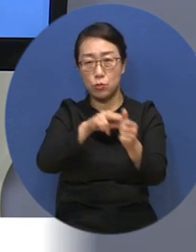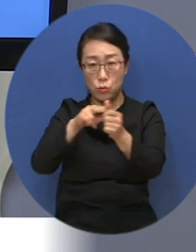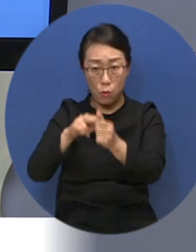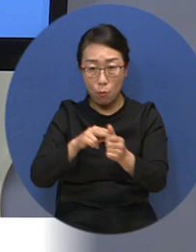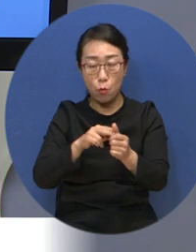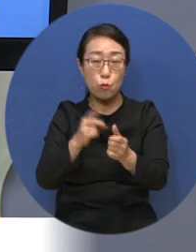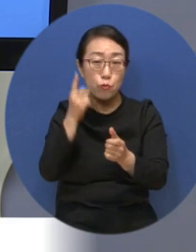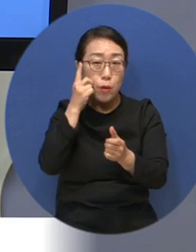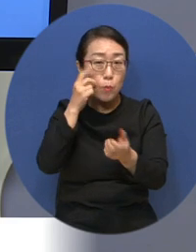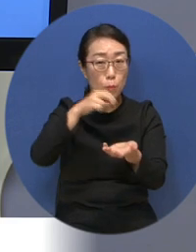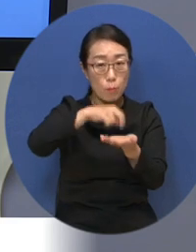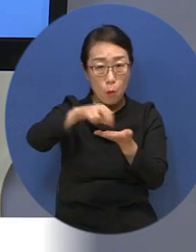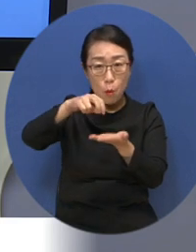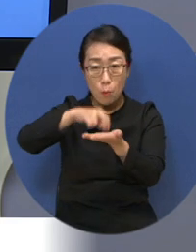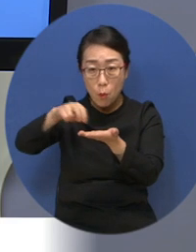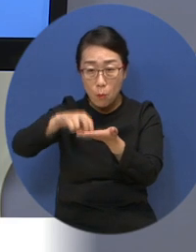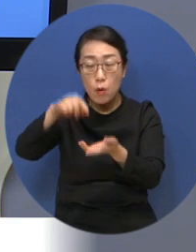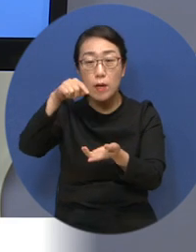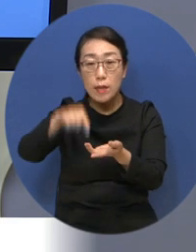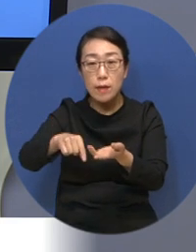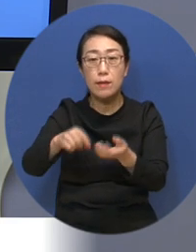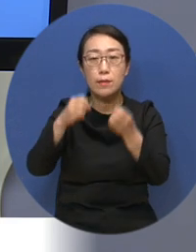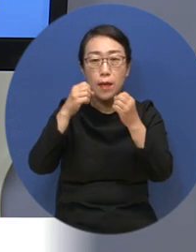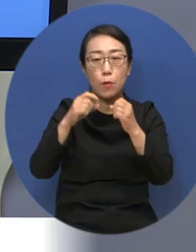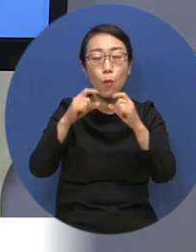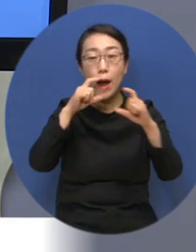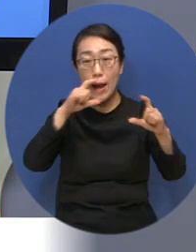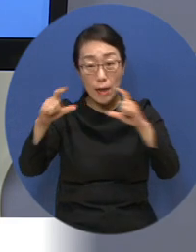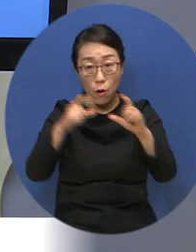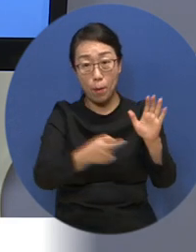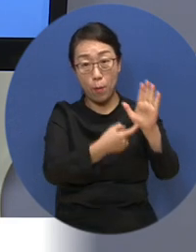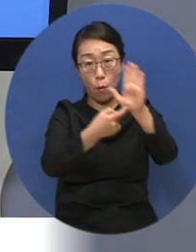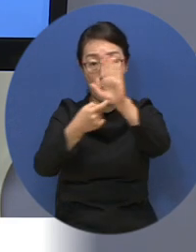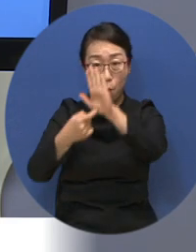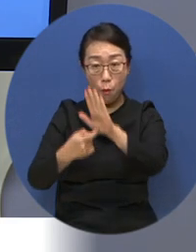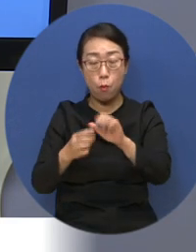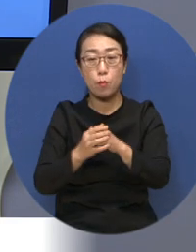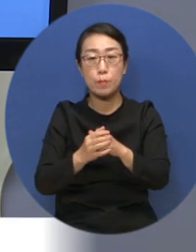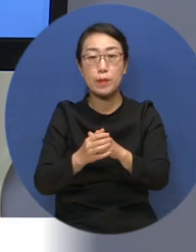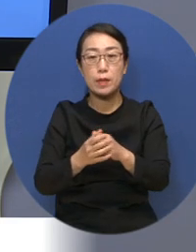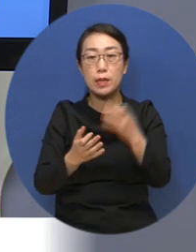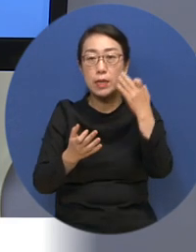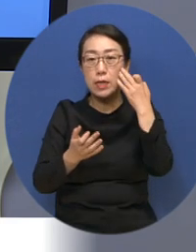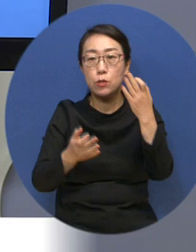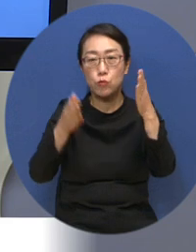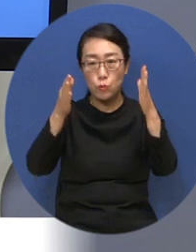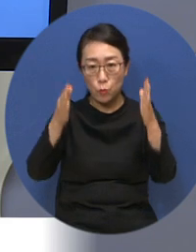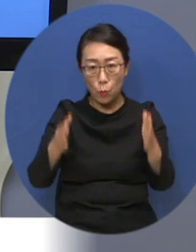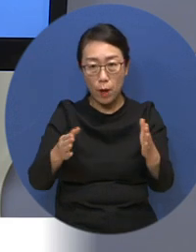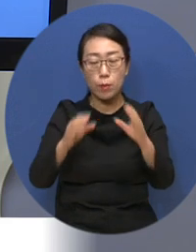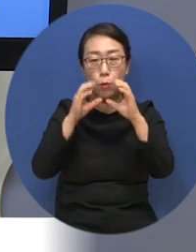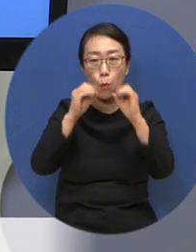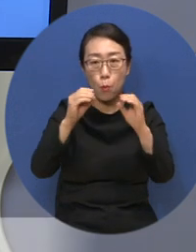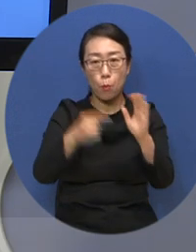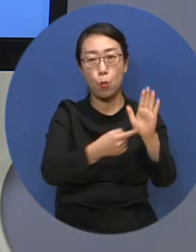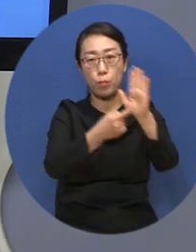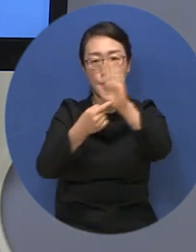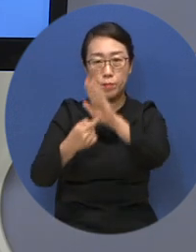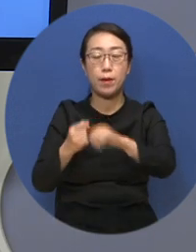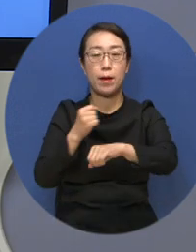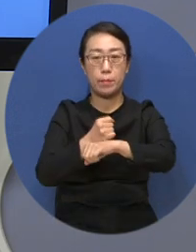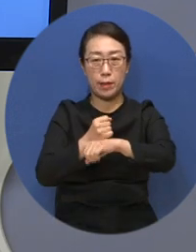제도를 국민들에게 아녀 이를 활용할 수 있도록 9일부터 2주간 온라인 홍보를 추진합니다